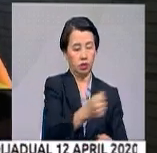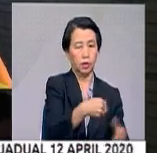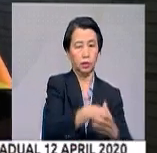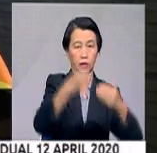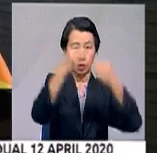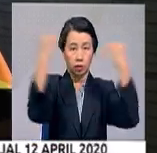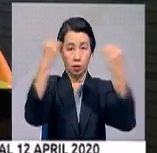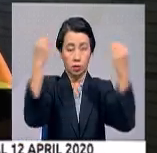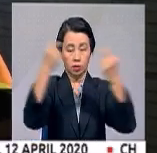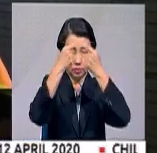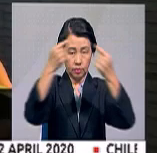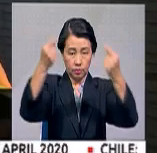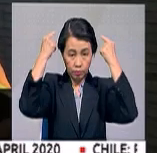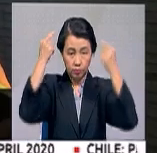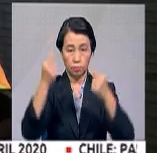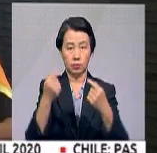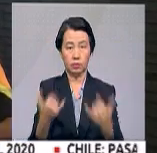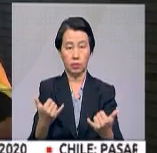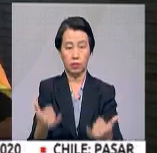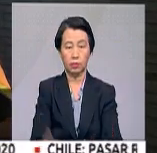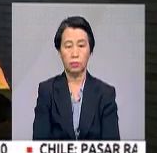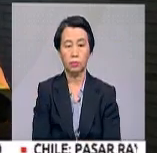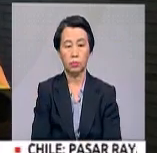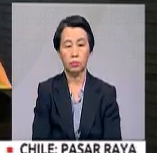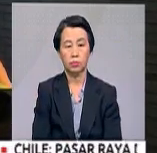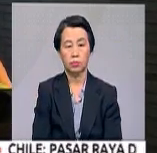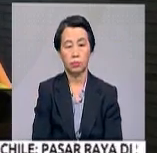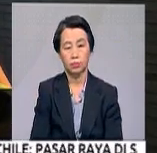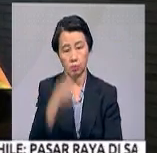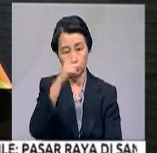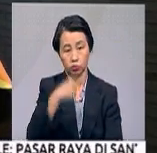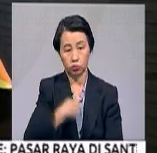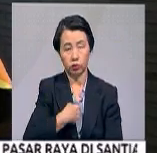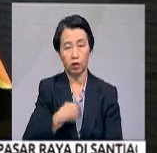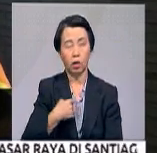majlis convocation kali ini. But for now, I'm not sure yet.